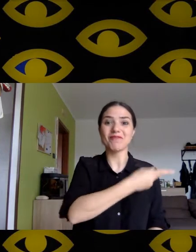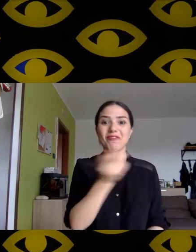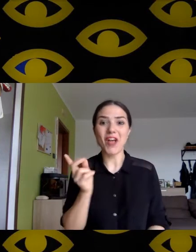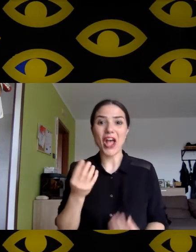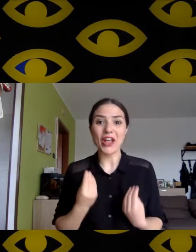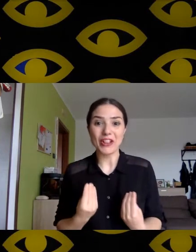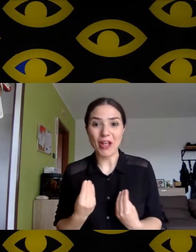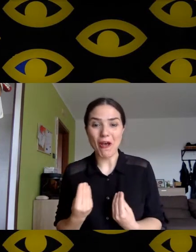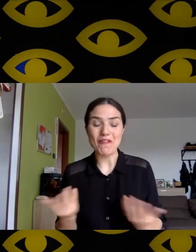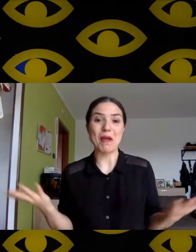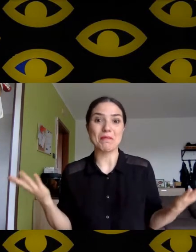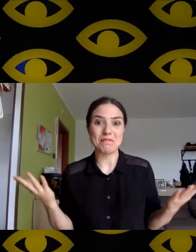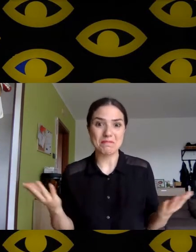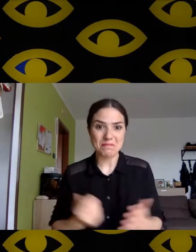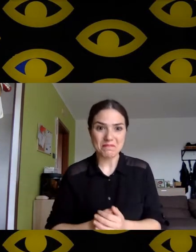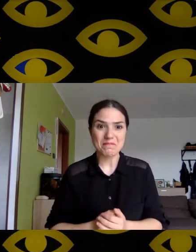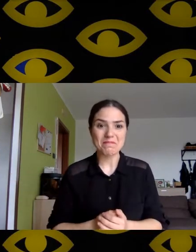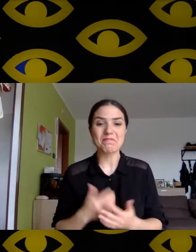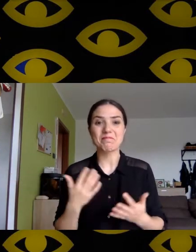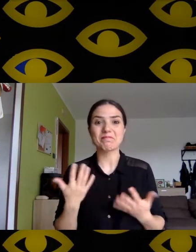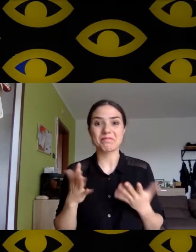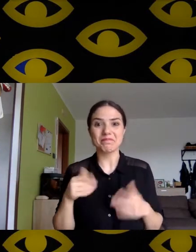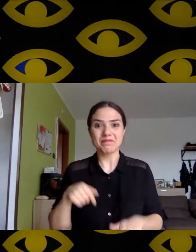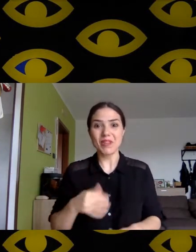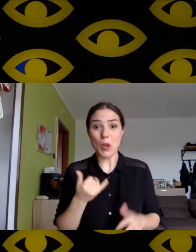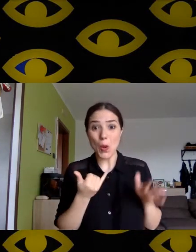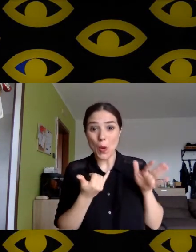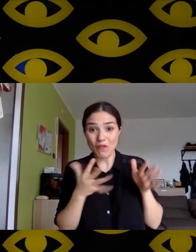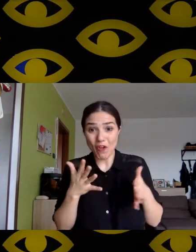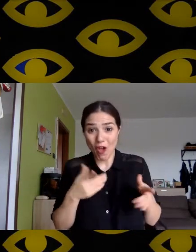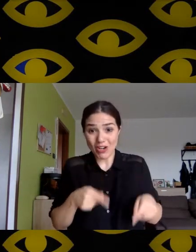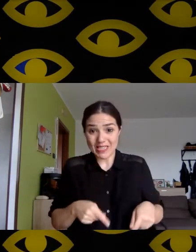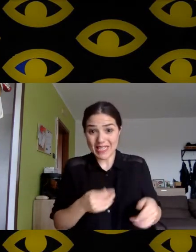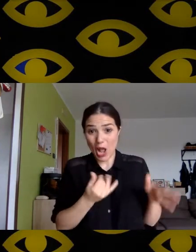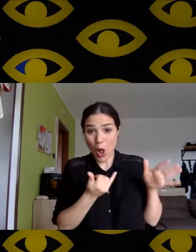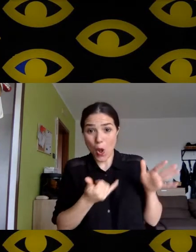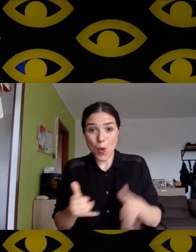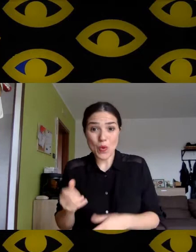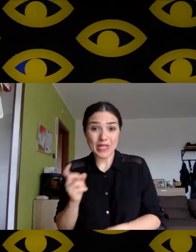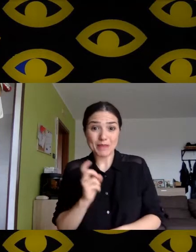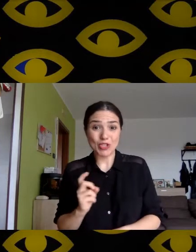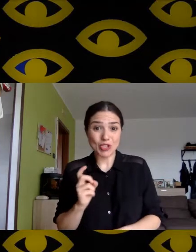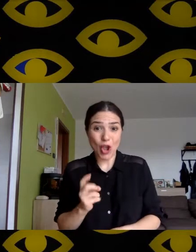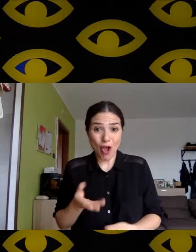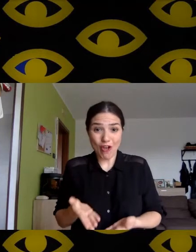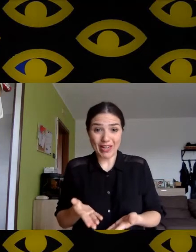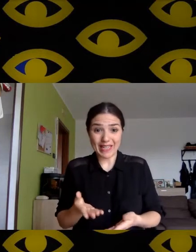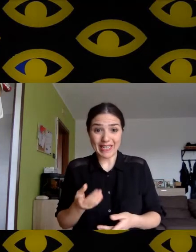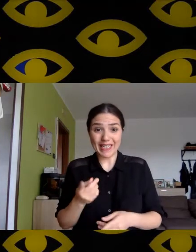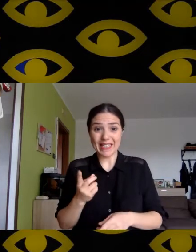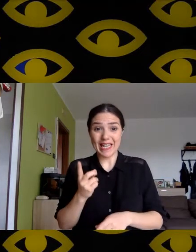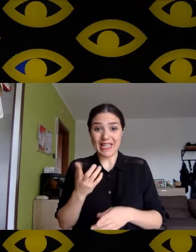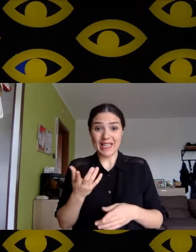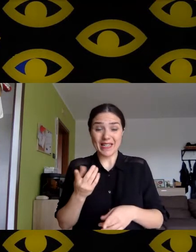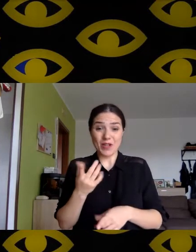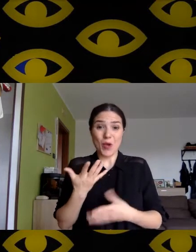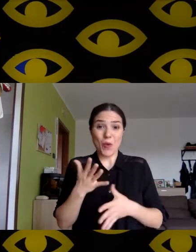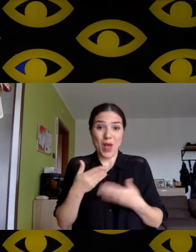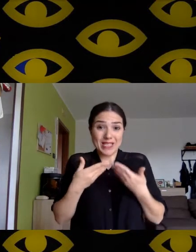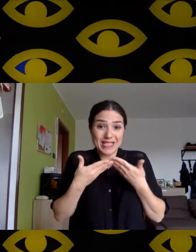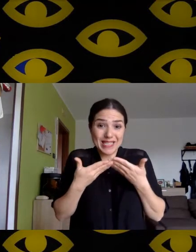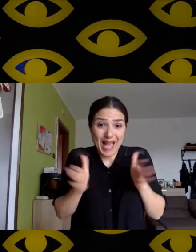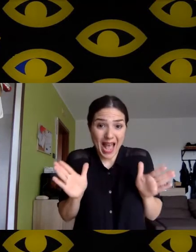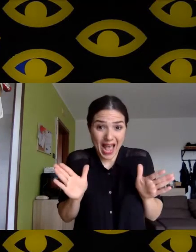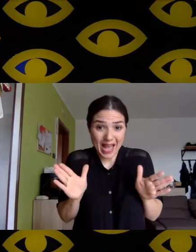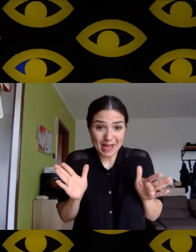ultimi giorni in cui siamo totalmente chiusi in casa, le cose stanno pian piano cambiando, si va verso la cosiddetta fase